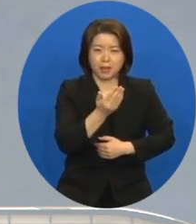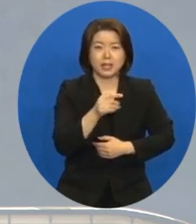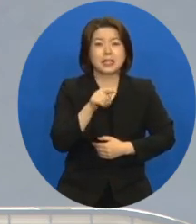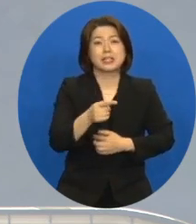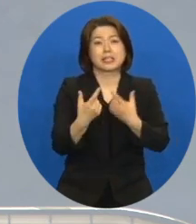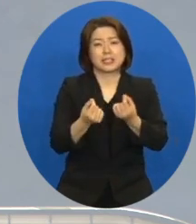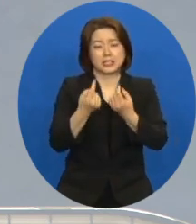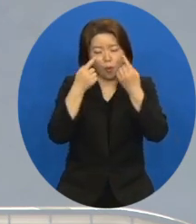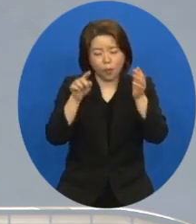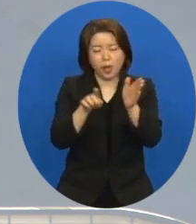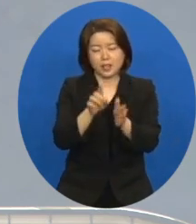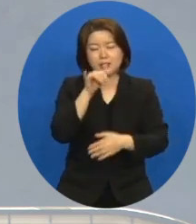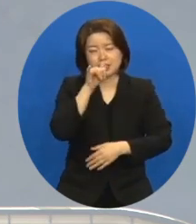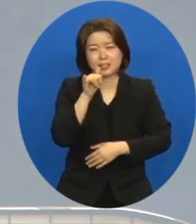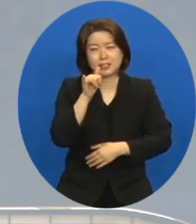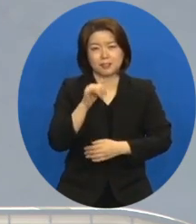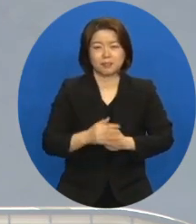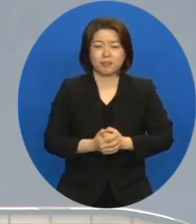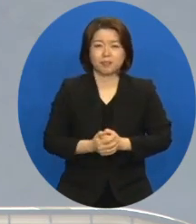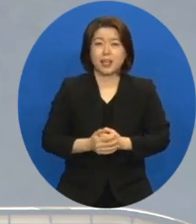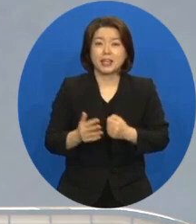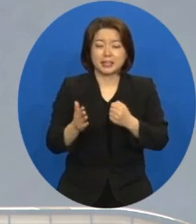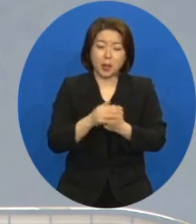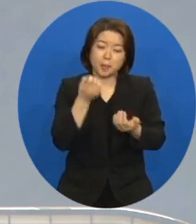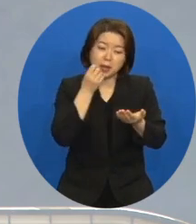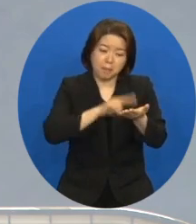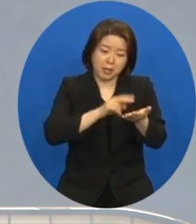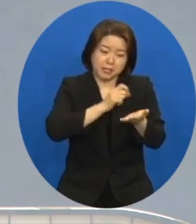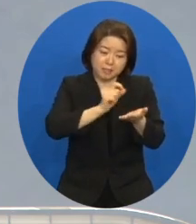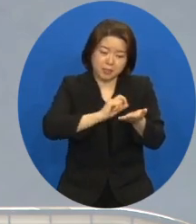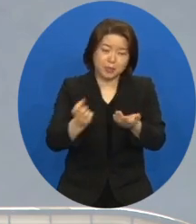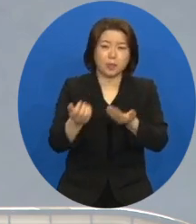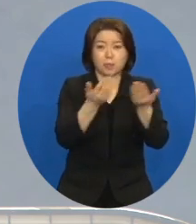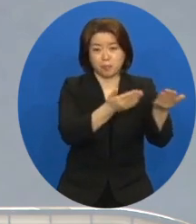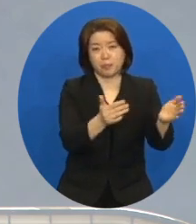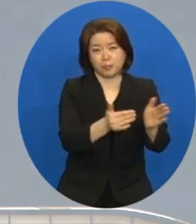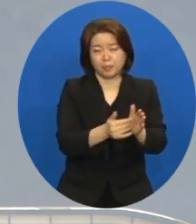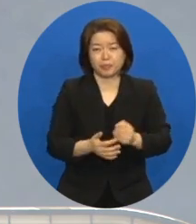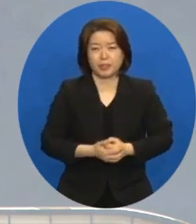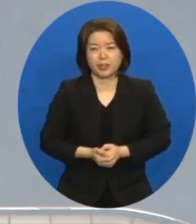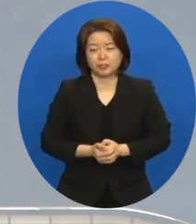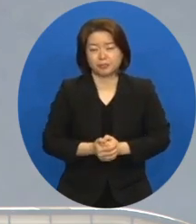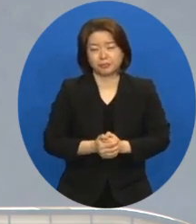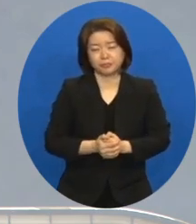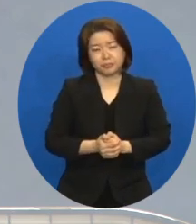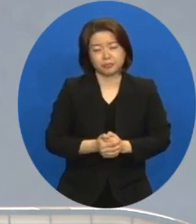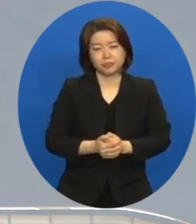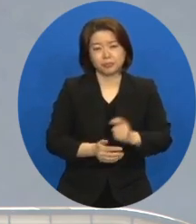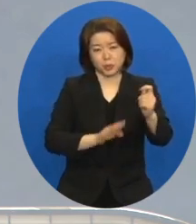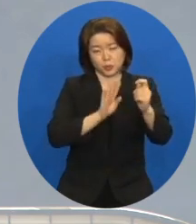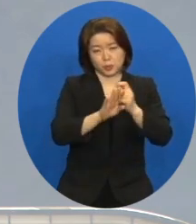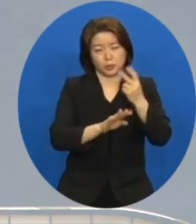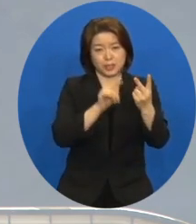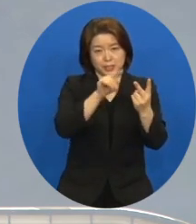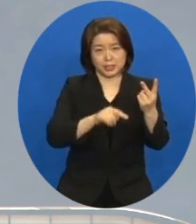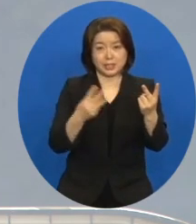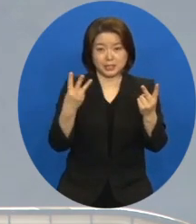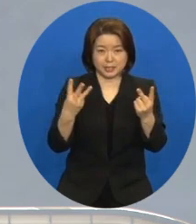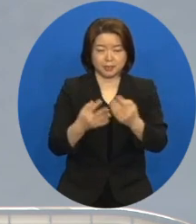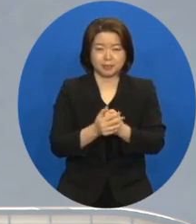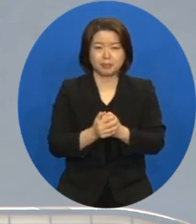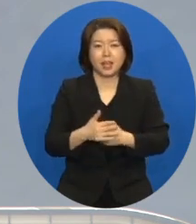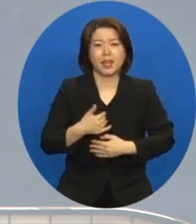이런 확신이 있었어요. 그래서 그렇게 편지를 써서 보냈던 겁니다. 고린도후서 2장 3절에 이렇게